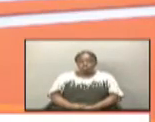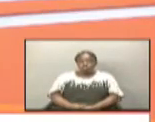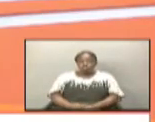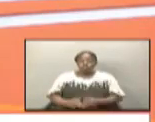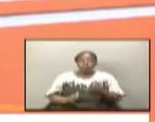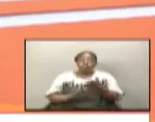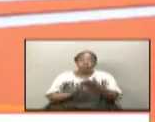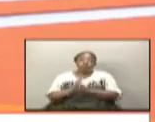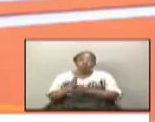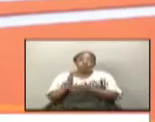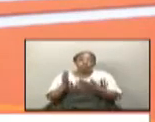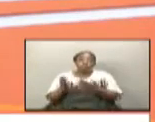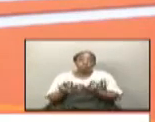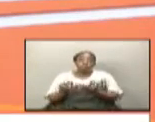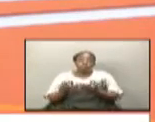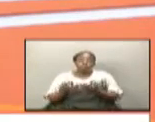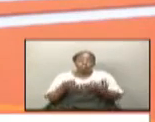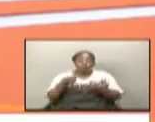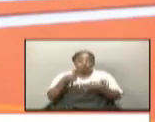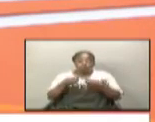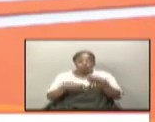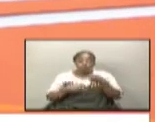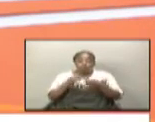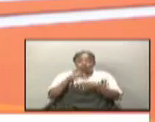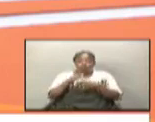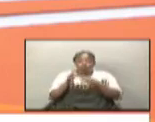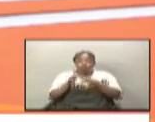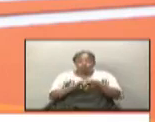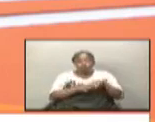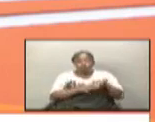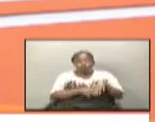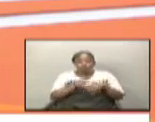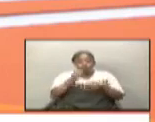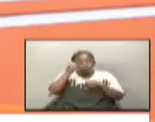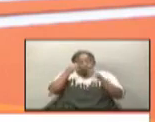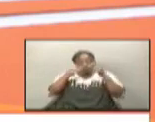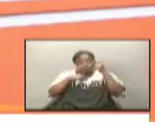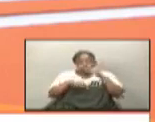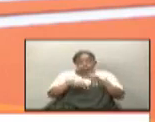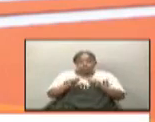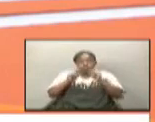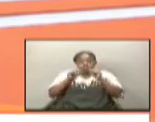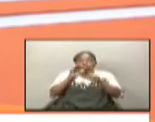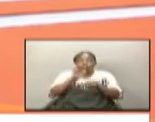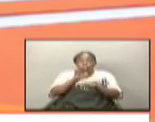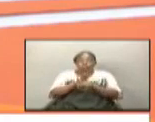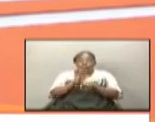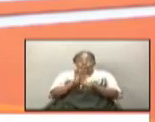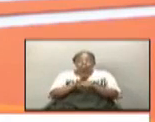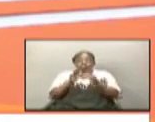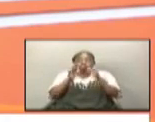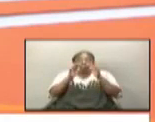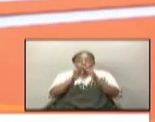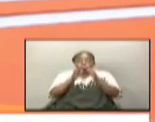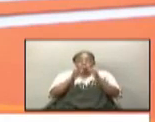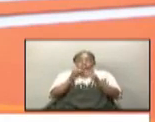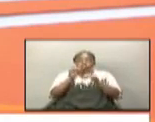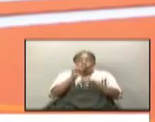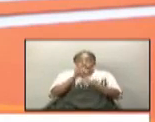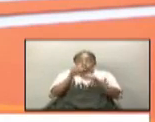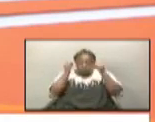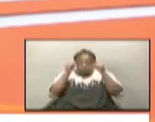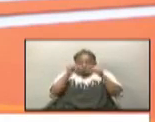Mazima ddala ogugwa teguba muka. Ate abakungubazi bano bakyeyuwa mu maka g'abadde omuwabuzi wa pulezidenti ku